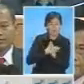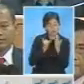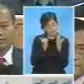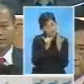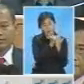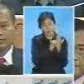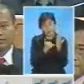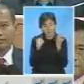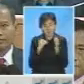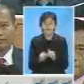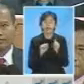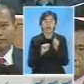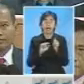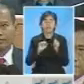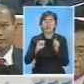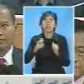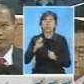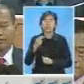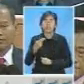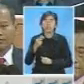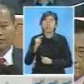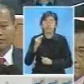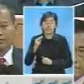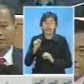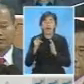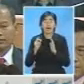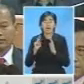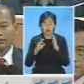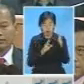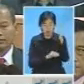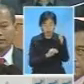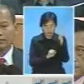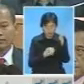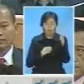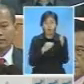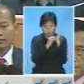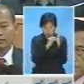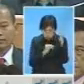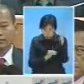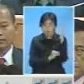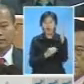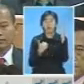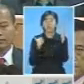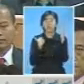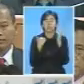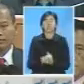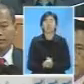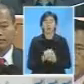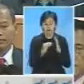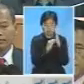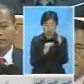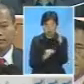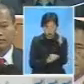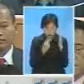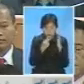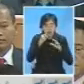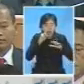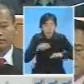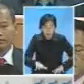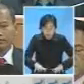อำเภอสิงหนครนะครับจังหวัดสงขลาผมก็ไปมาในพื้นที่ที่ประสบอุทกภัยนะ